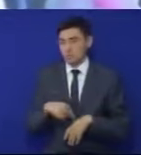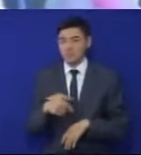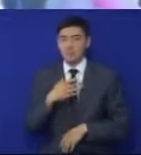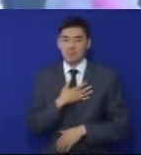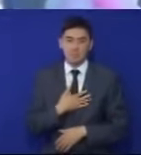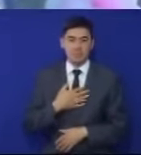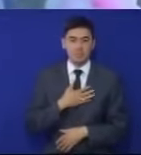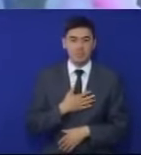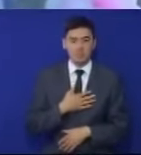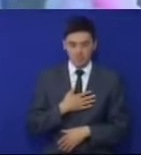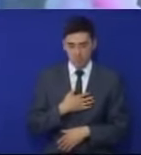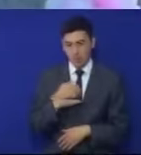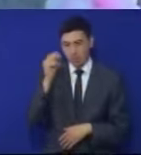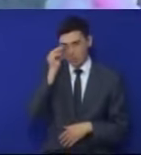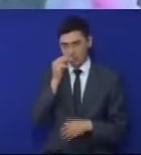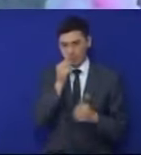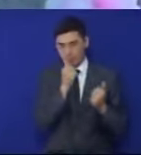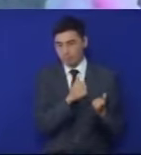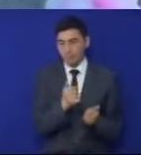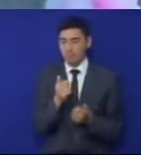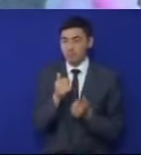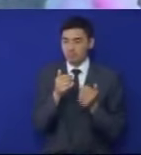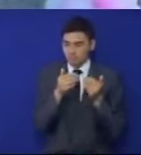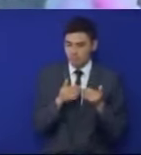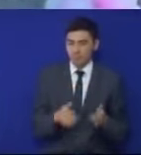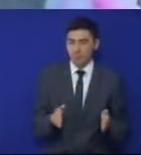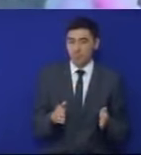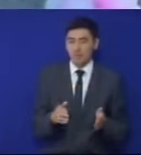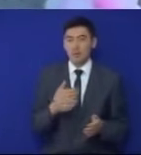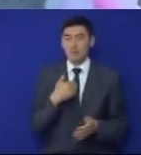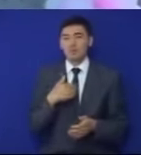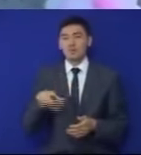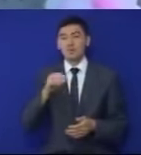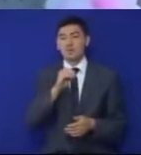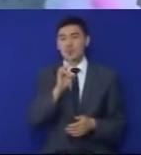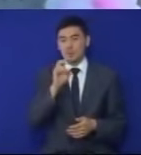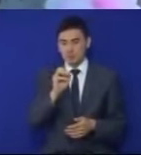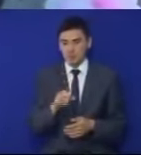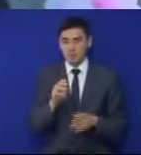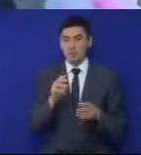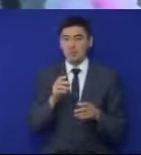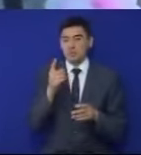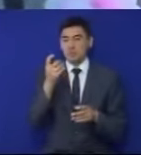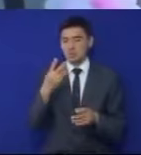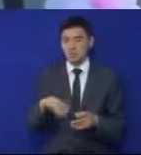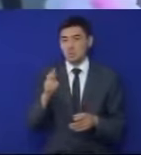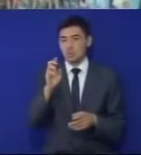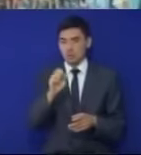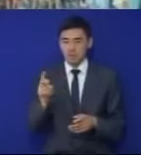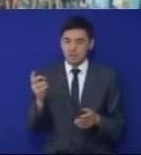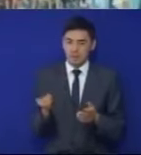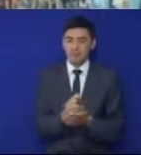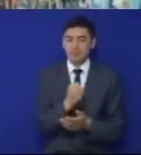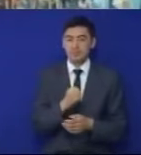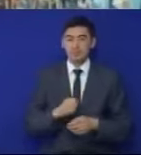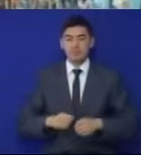Как окончила? Хорошо окончила. Всем желаю, что сдать хорошо ЕНТ и набрать 140 баллов максимально.